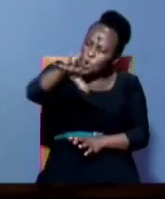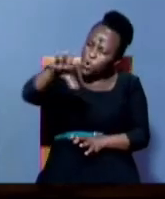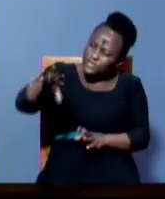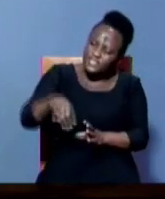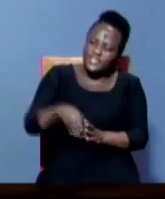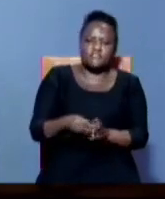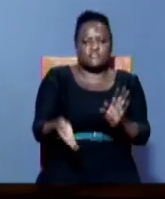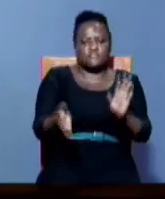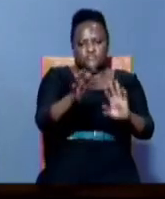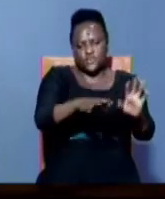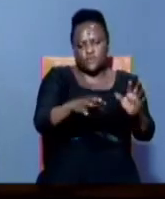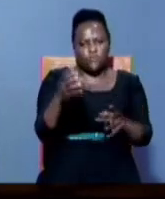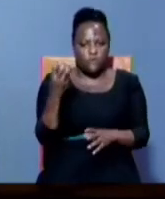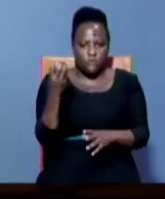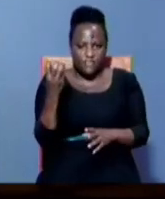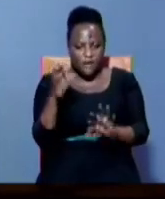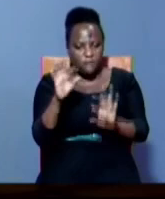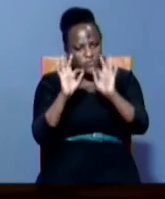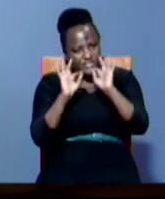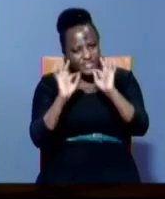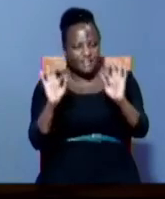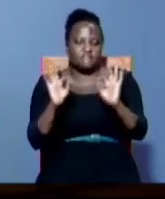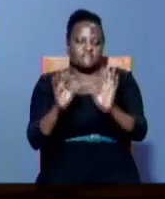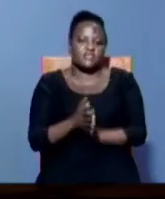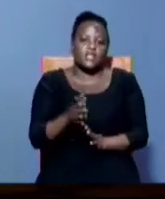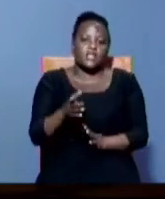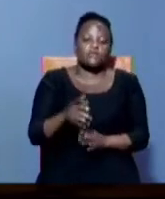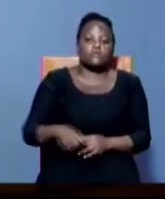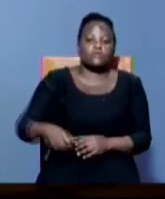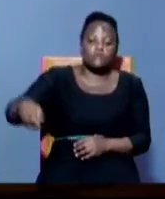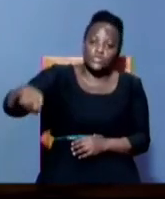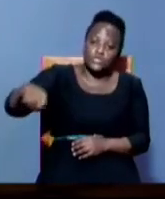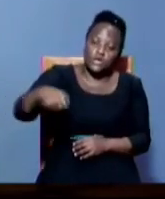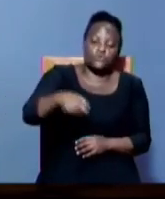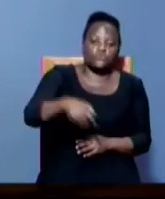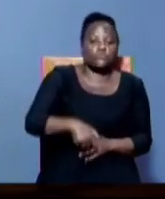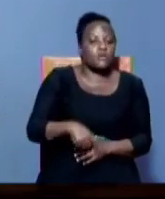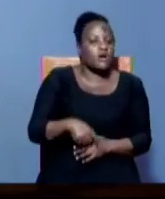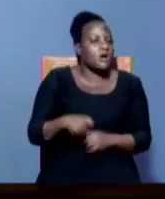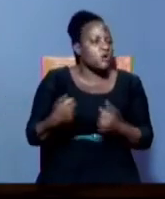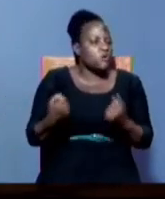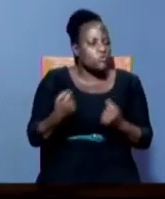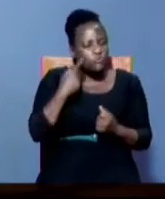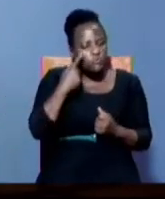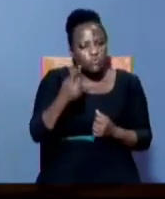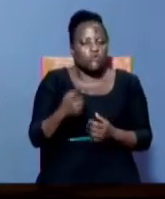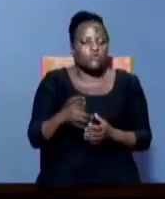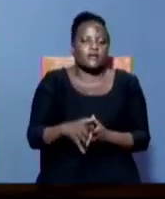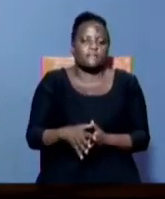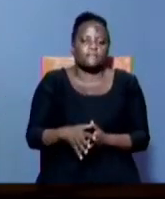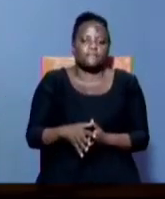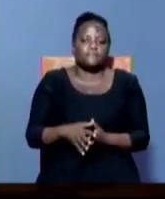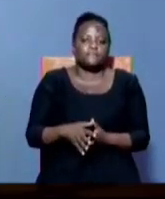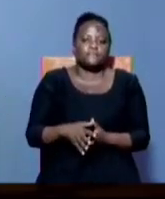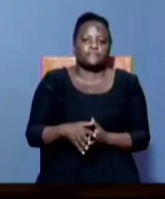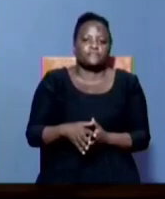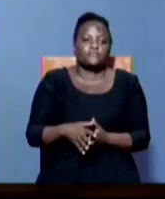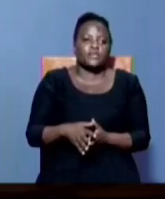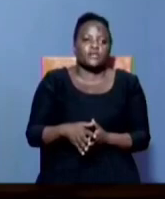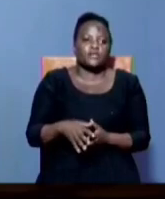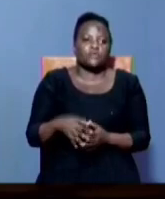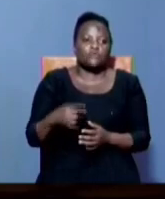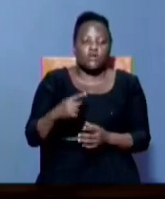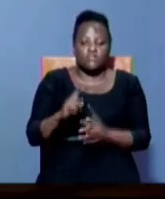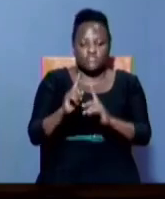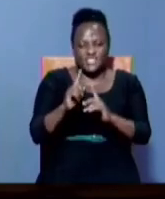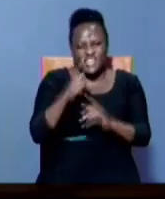vilifunikwa kwa dhahabu safi. Kwa hiyo ndio ilikuwa ndio sanduku. Na uwezo ukaona pale, nilikuwa nafuatilia nione kuna msanii